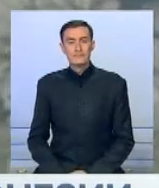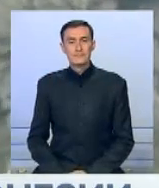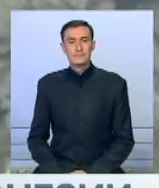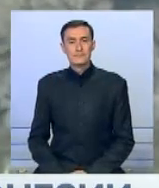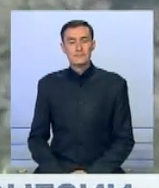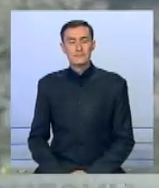сообщается